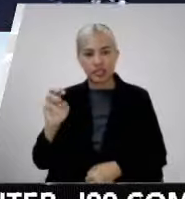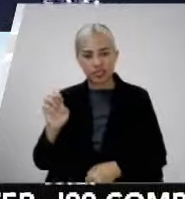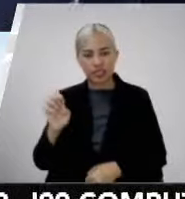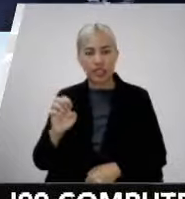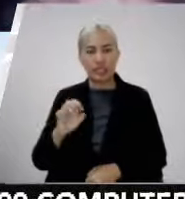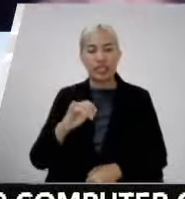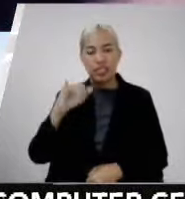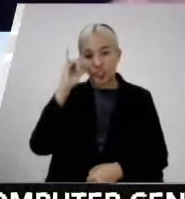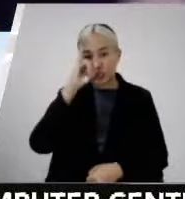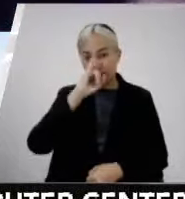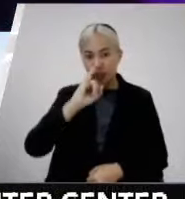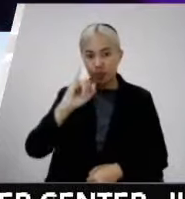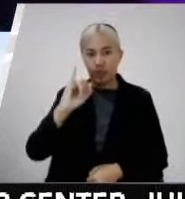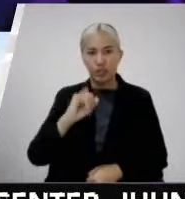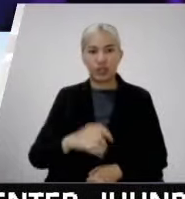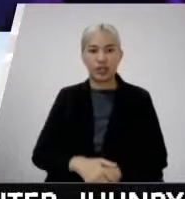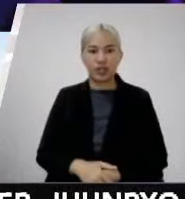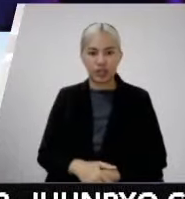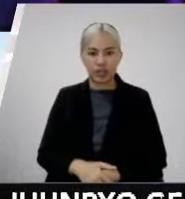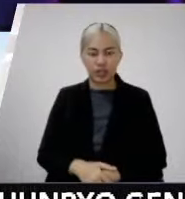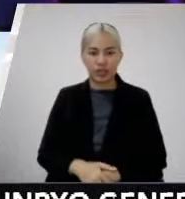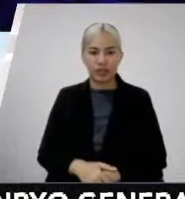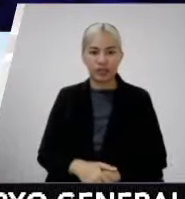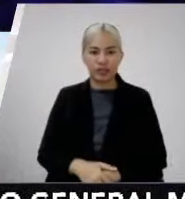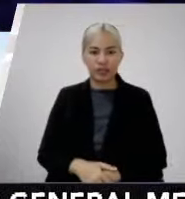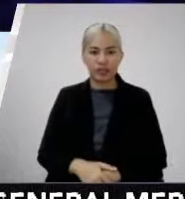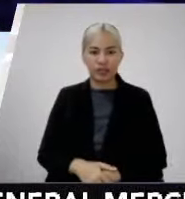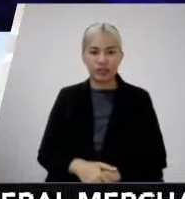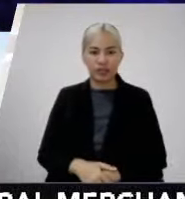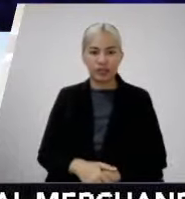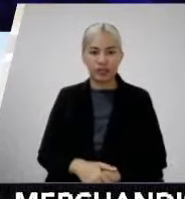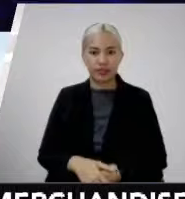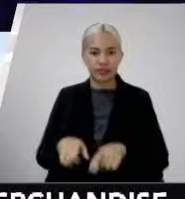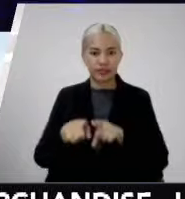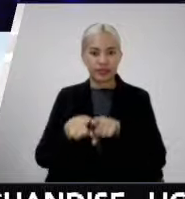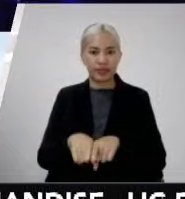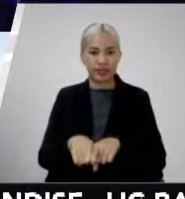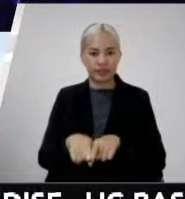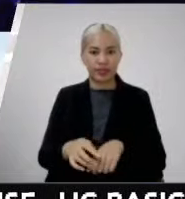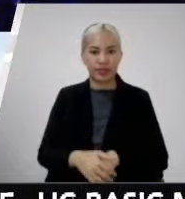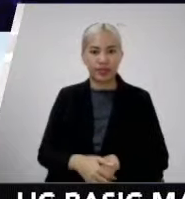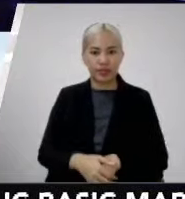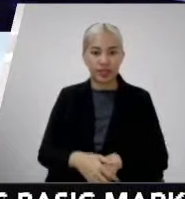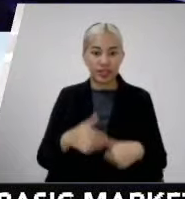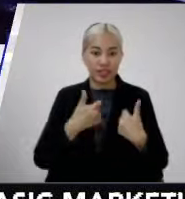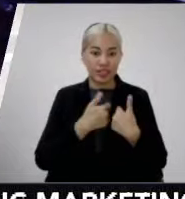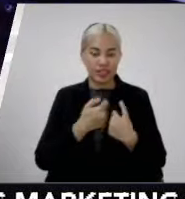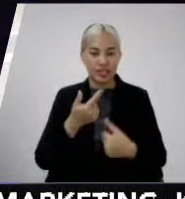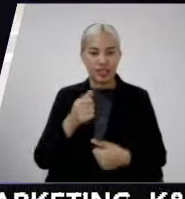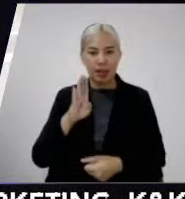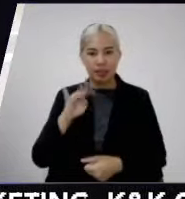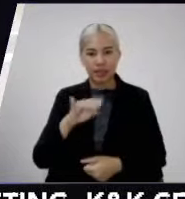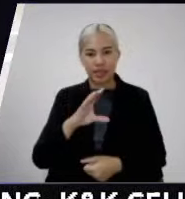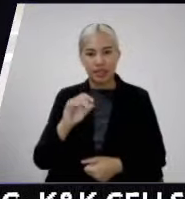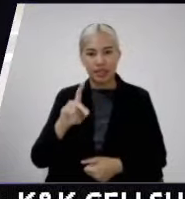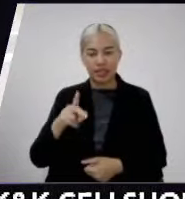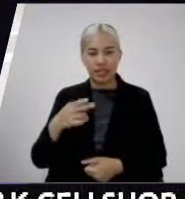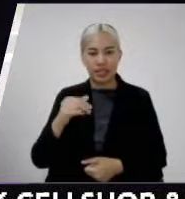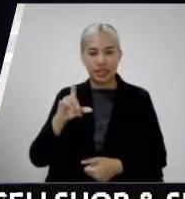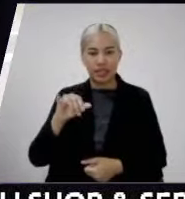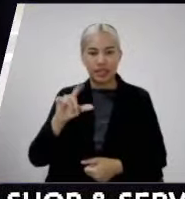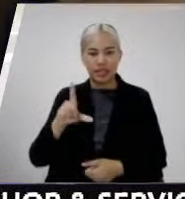De Santos at Royce Cabrera. Present din ang Kapuso couple na si Gabby Garcia at Khalil Ramos.